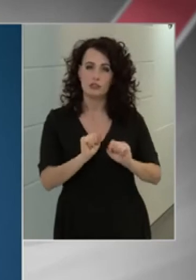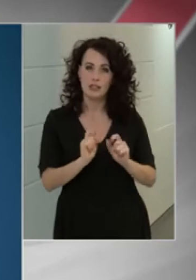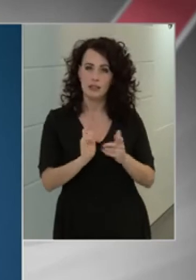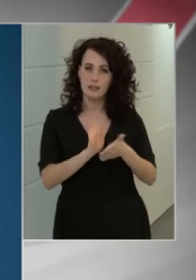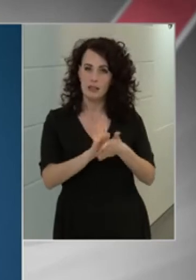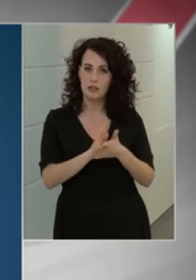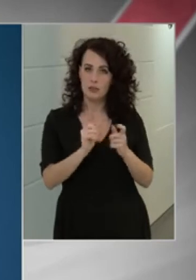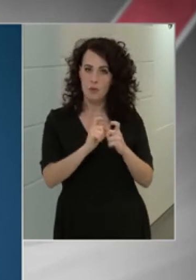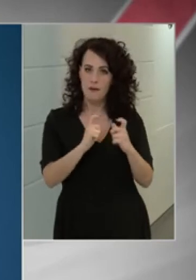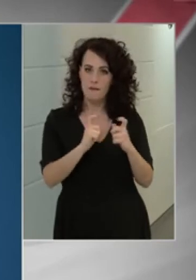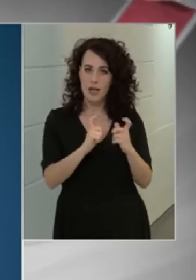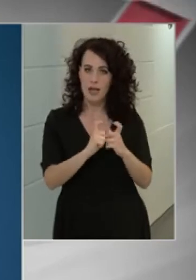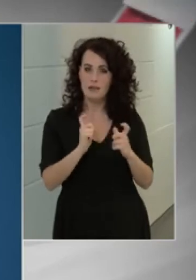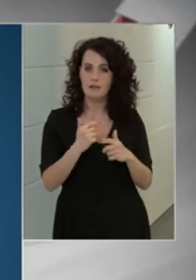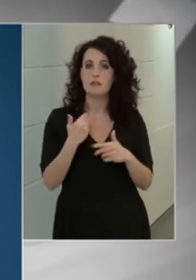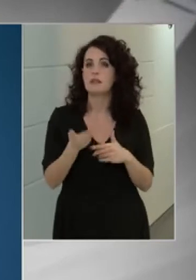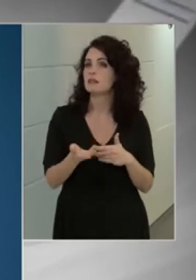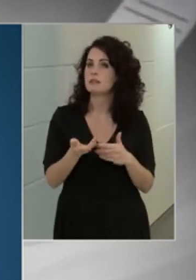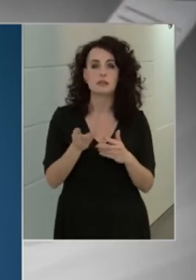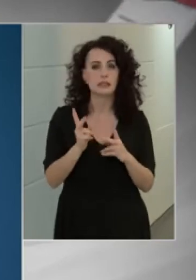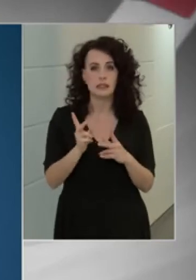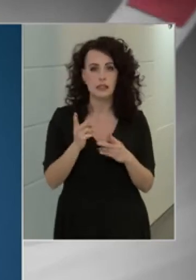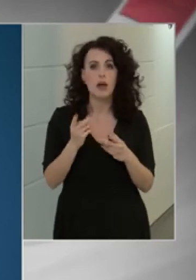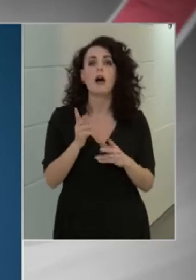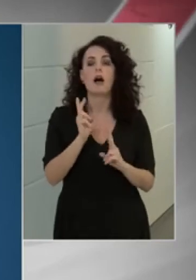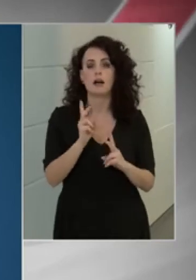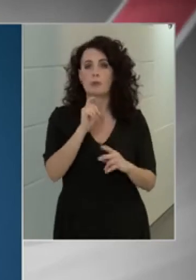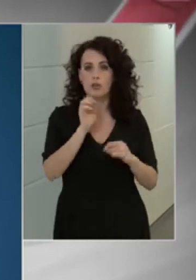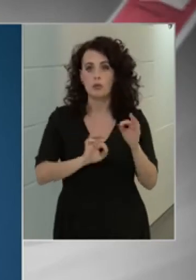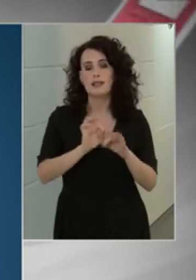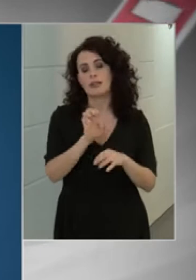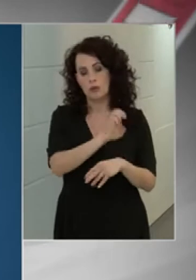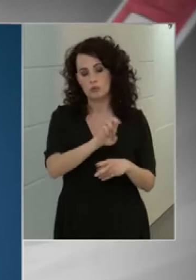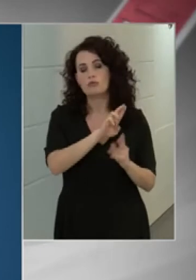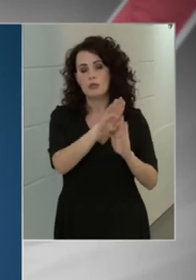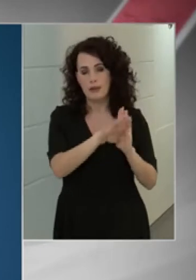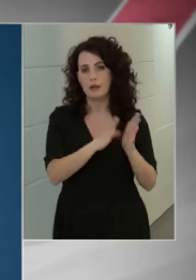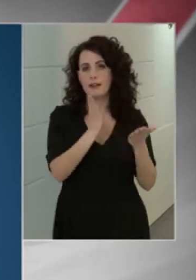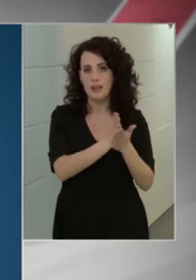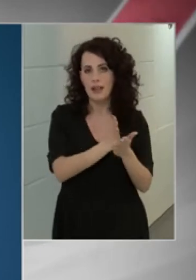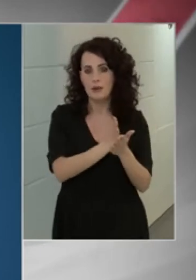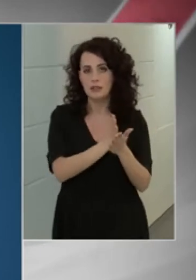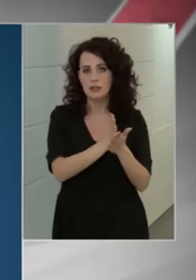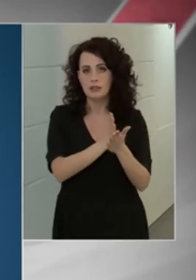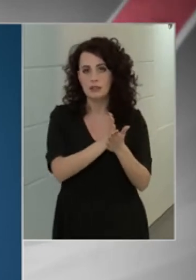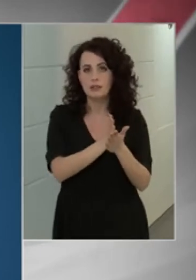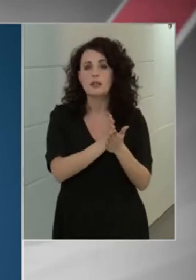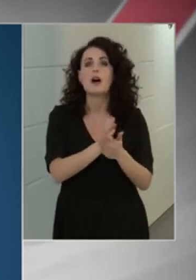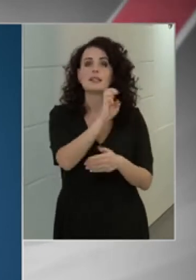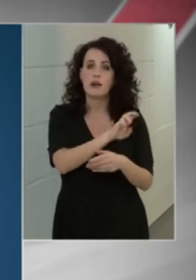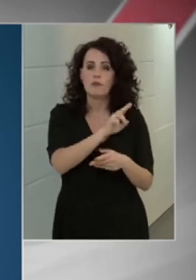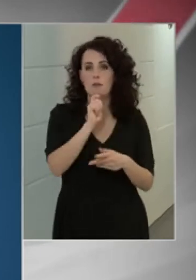akik Magyarországon egyébként az uniós szabályoknak megfelelően a magyar hatóságok vagy uniós hatóságok által